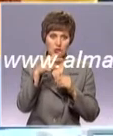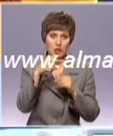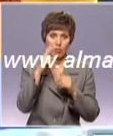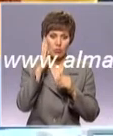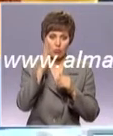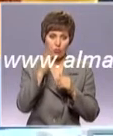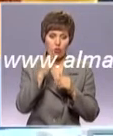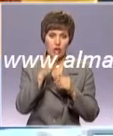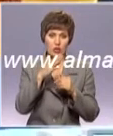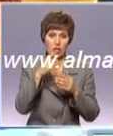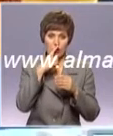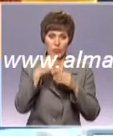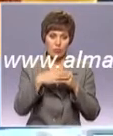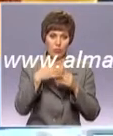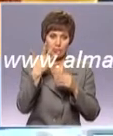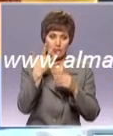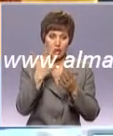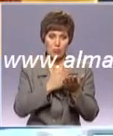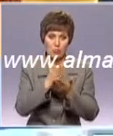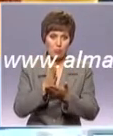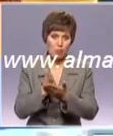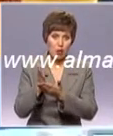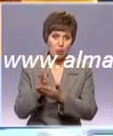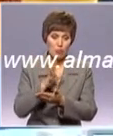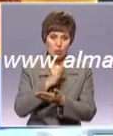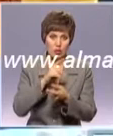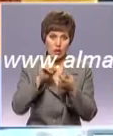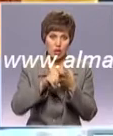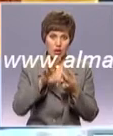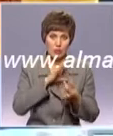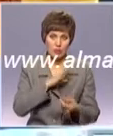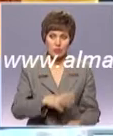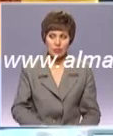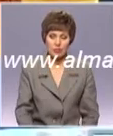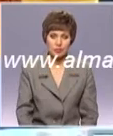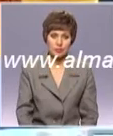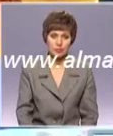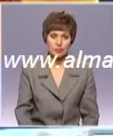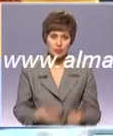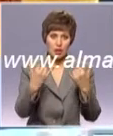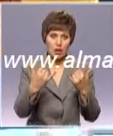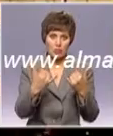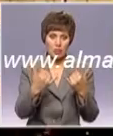Иә. Бес бағыт бойынша. Бес бағыт. Бес бағыты бар, иә. Жалпы бұл қанша адам